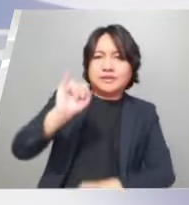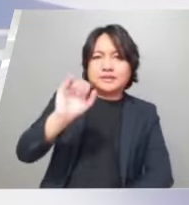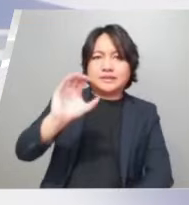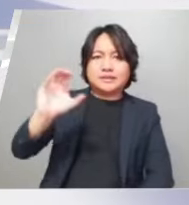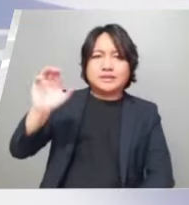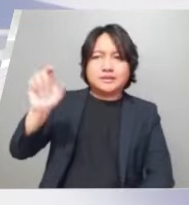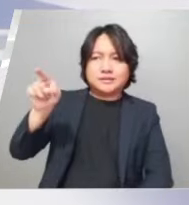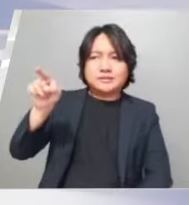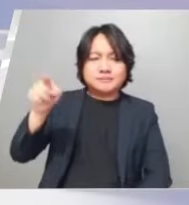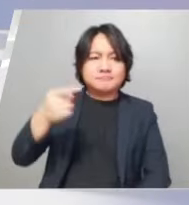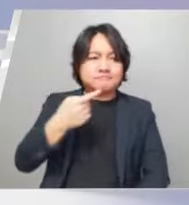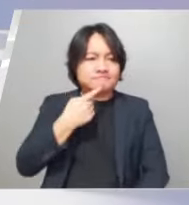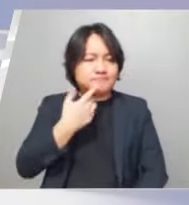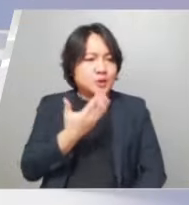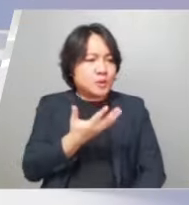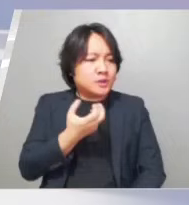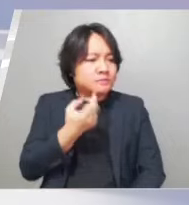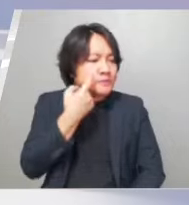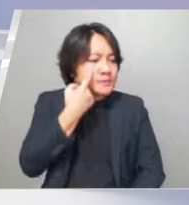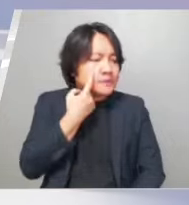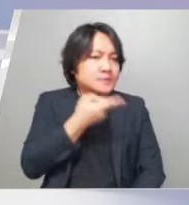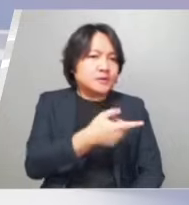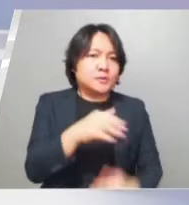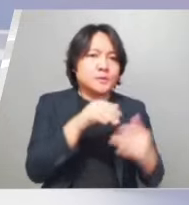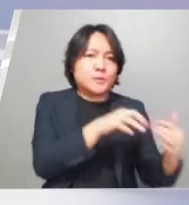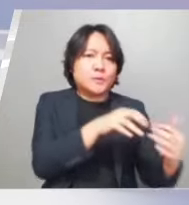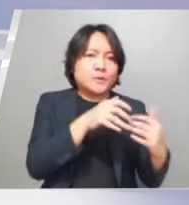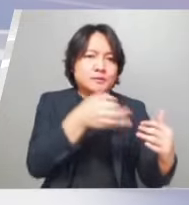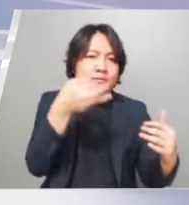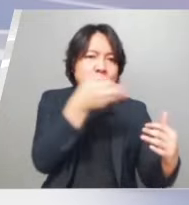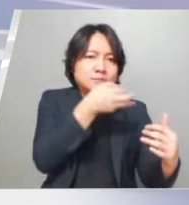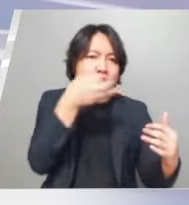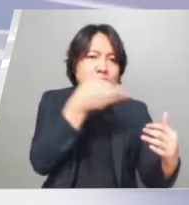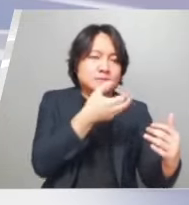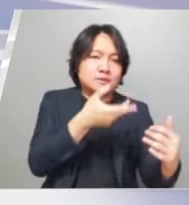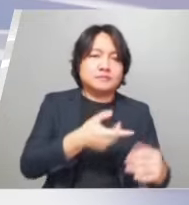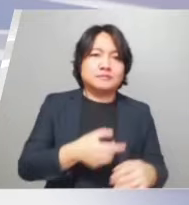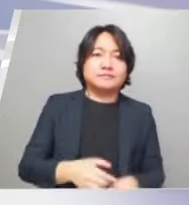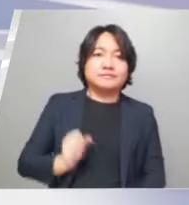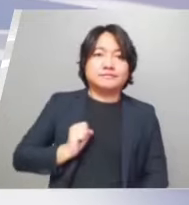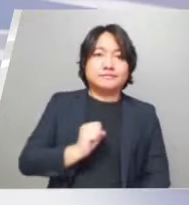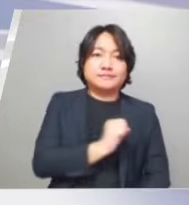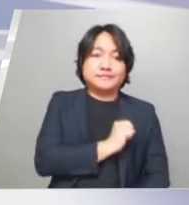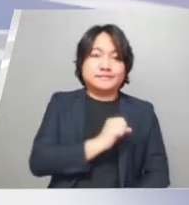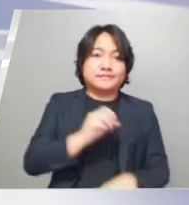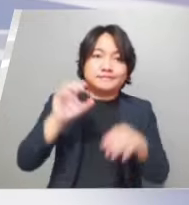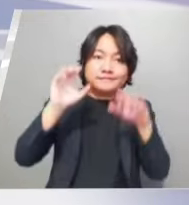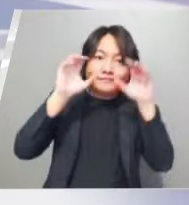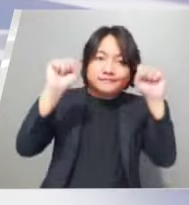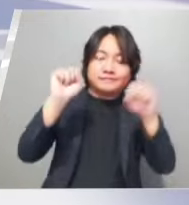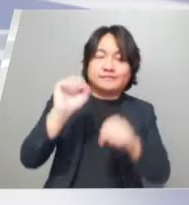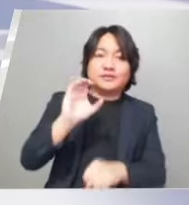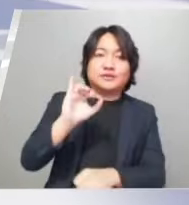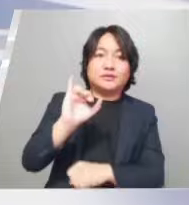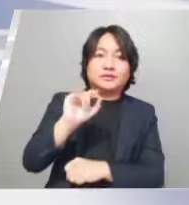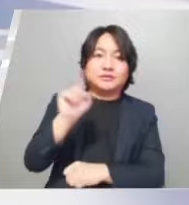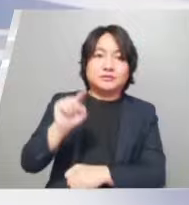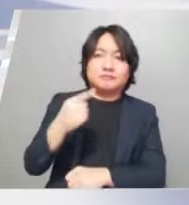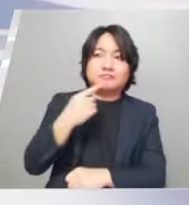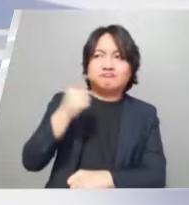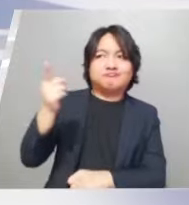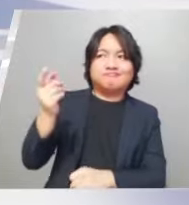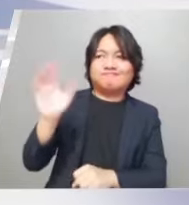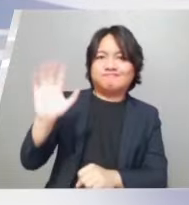drugs. Kaugnay yan sa sinabi ni Senate President Chis Escudero na hindi mangingimi ang Senado na i-certify ang transcript basta't may